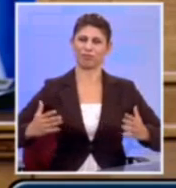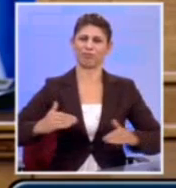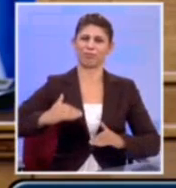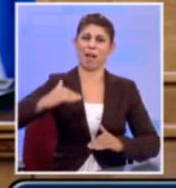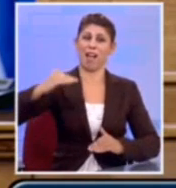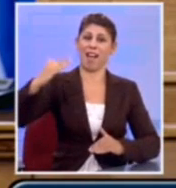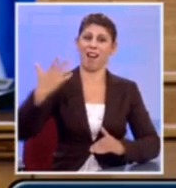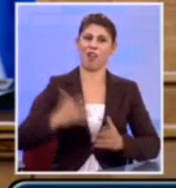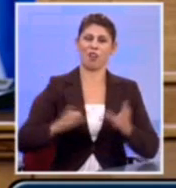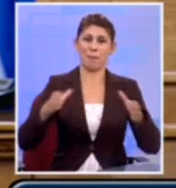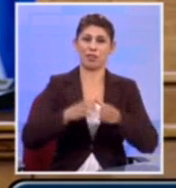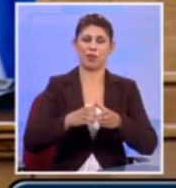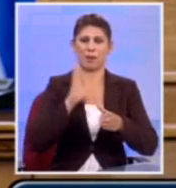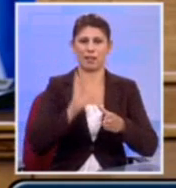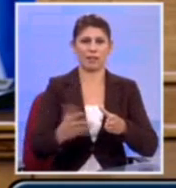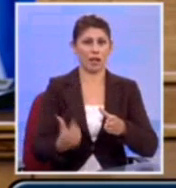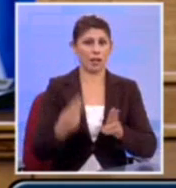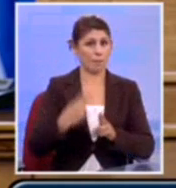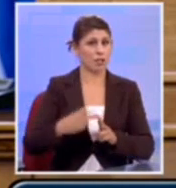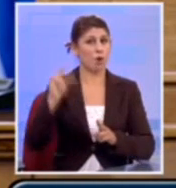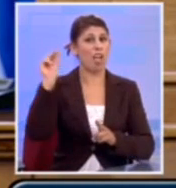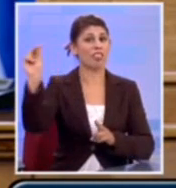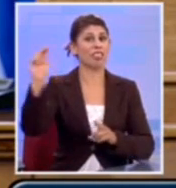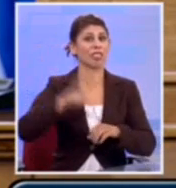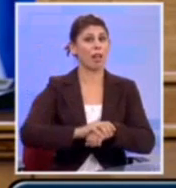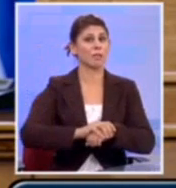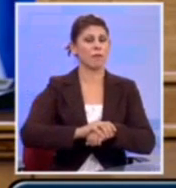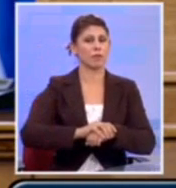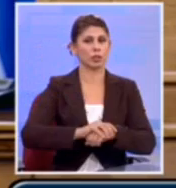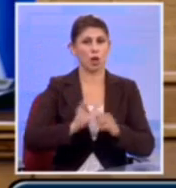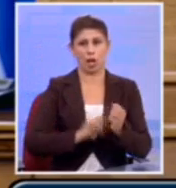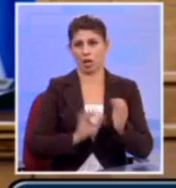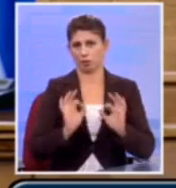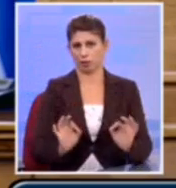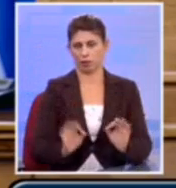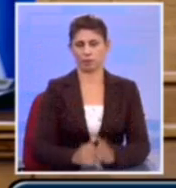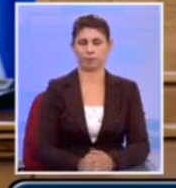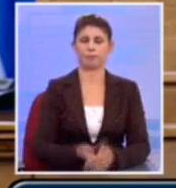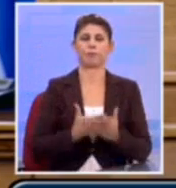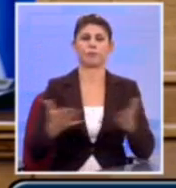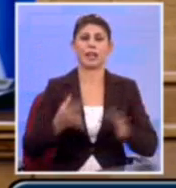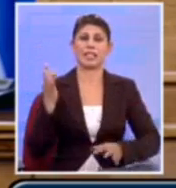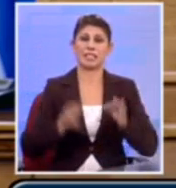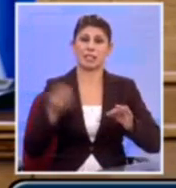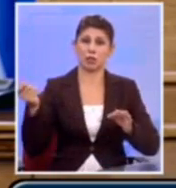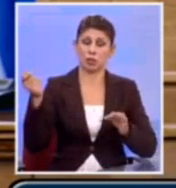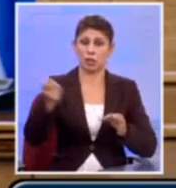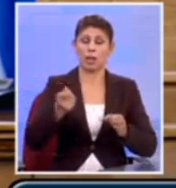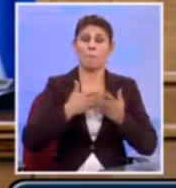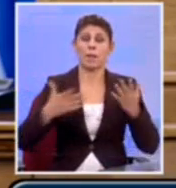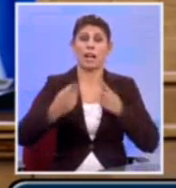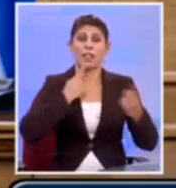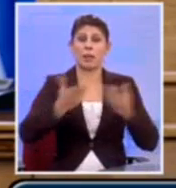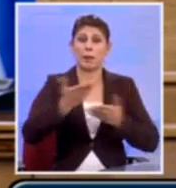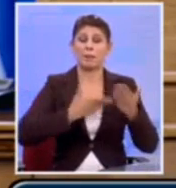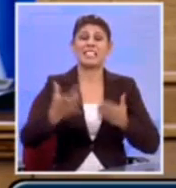αποτελέσματά της έχουν επίσημο και δεσμευτικό χαρακτήρα. Στη μεγάλη συζήτηση για το χρέος, στη μεγάλη διαπραγμάτευση,